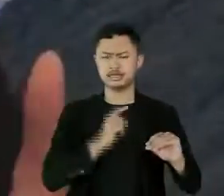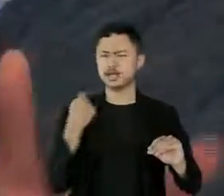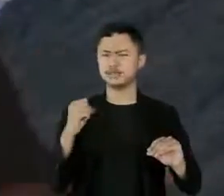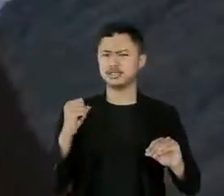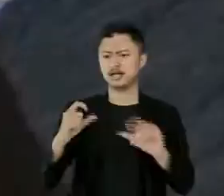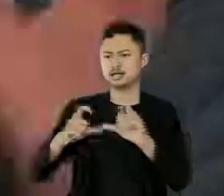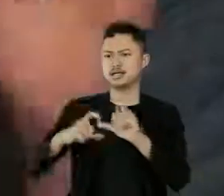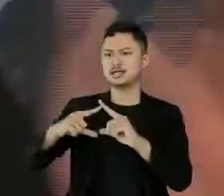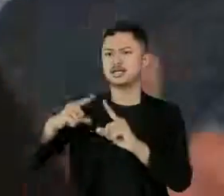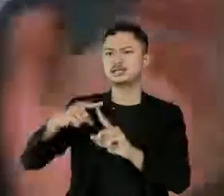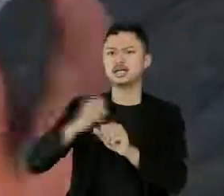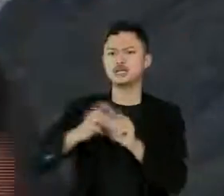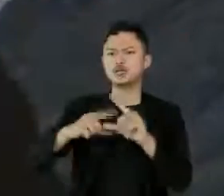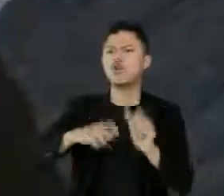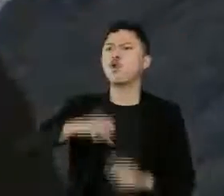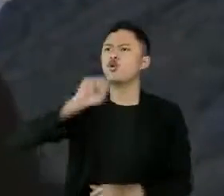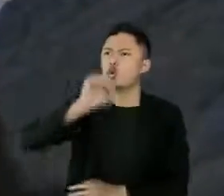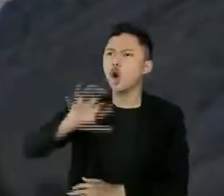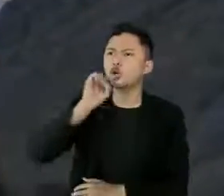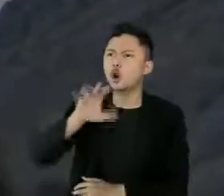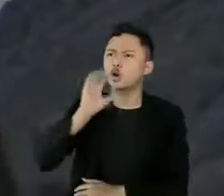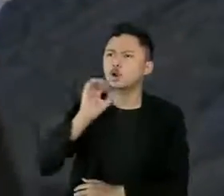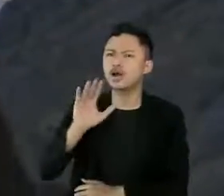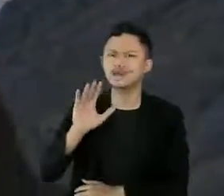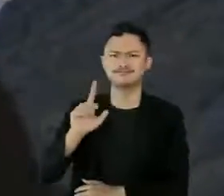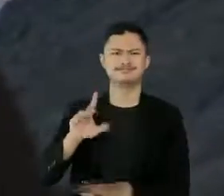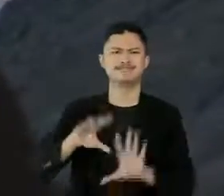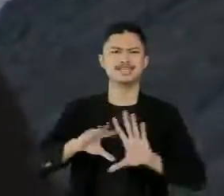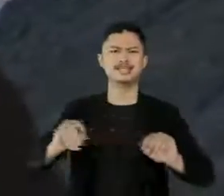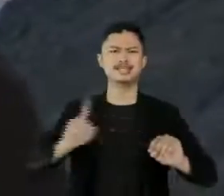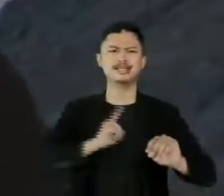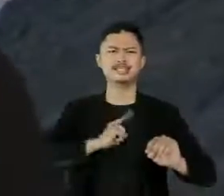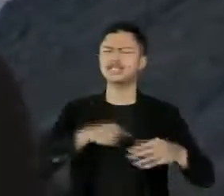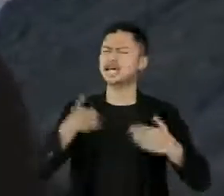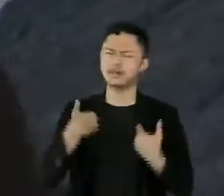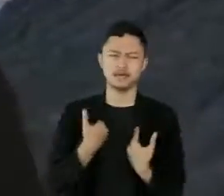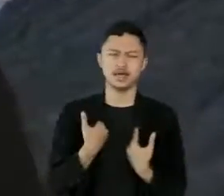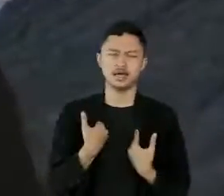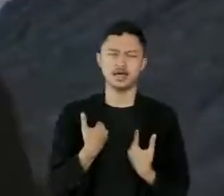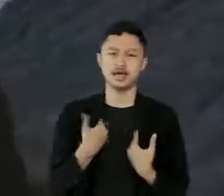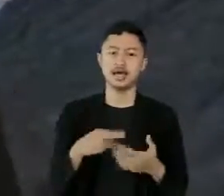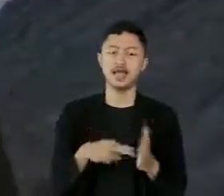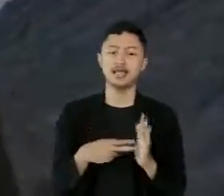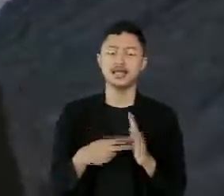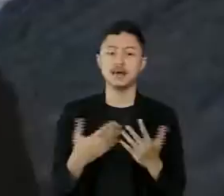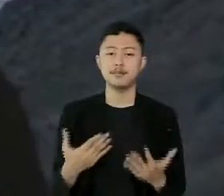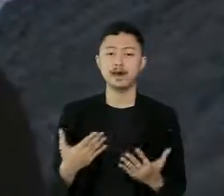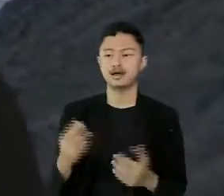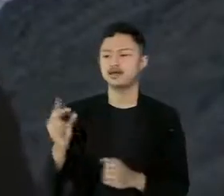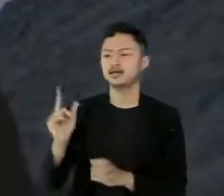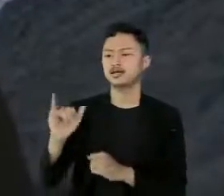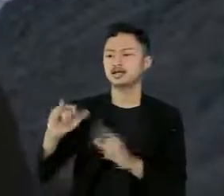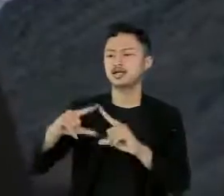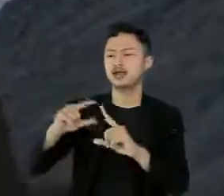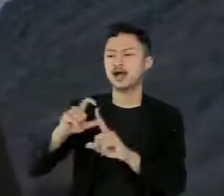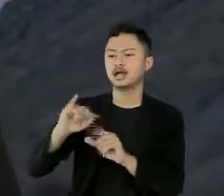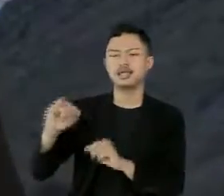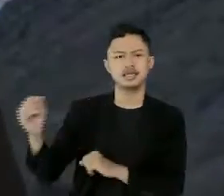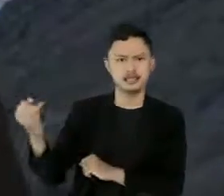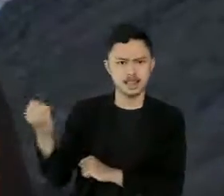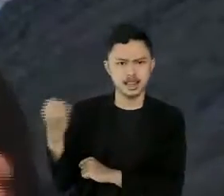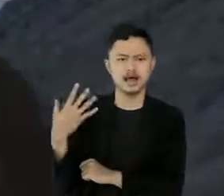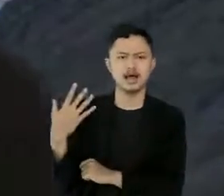COVID ini juga mau teriak-teriak gimana kalau kerja sendiri capek, Mas Troy ya pasti ya. Jadi akhirnya tadi Pak Haryadi udah saling luar biasa